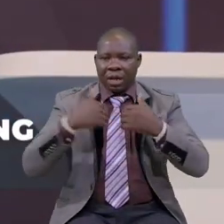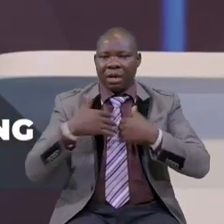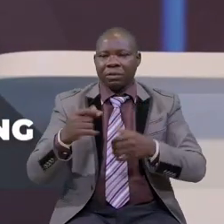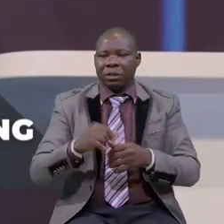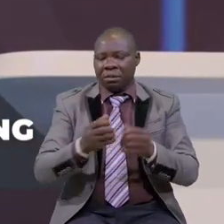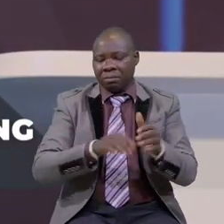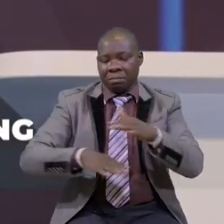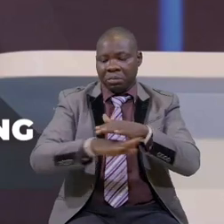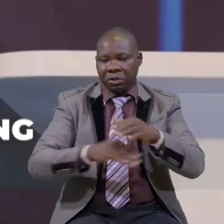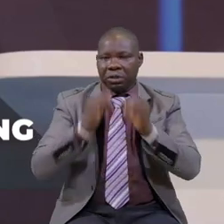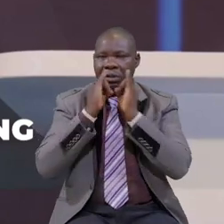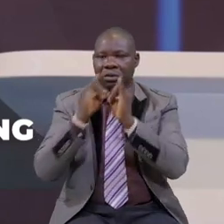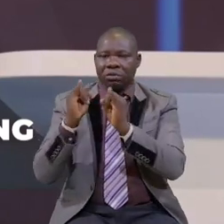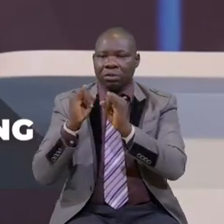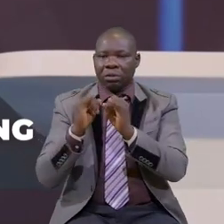base,